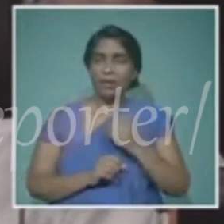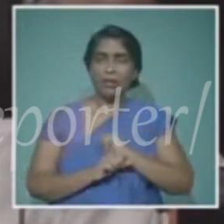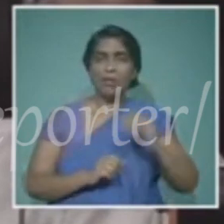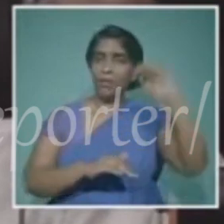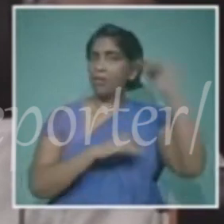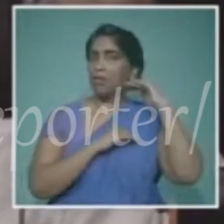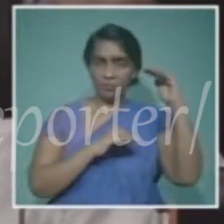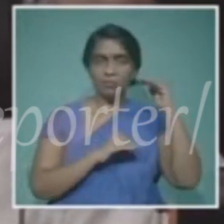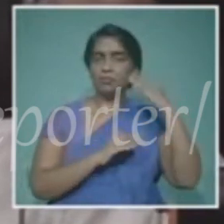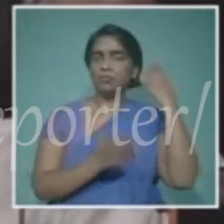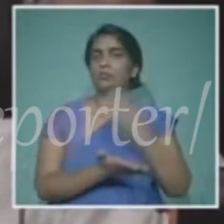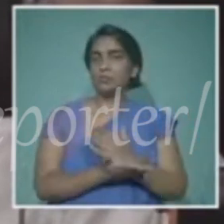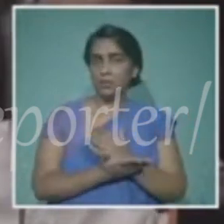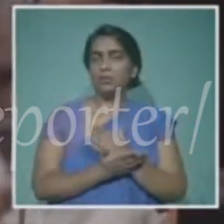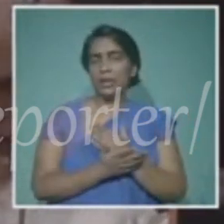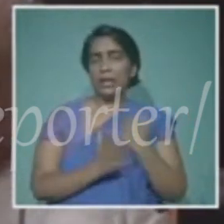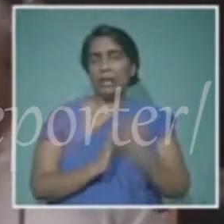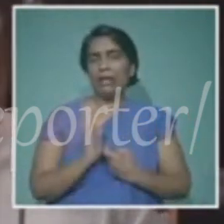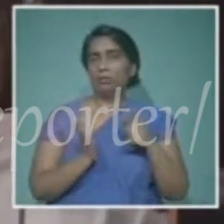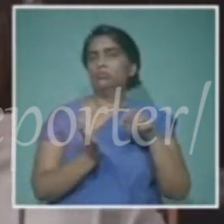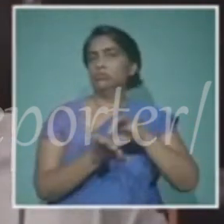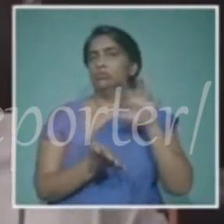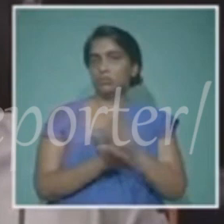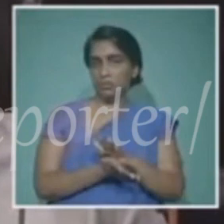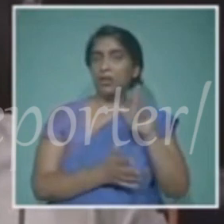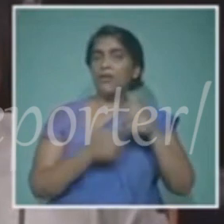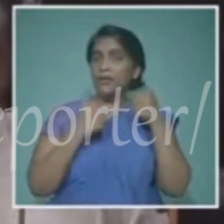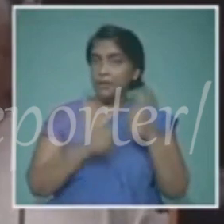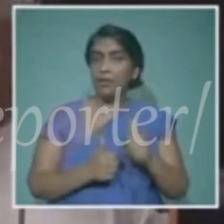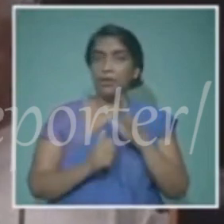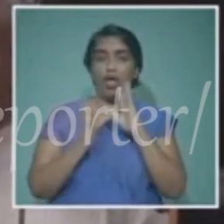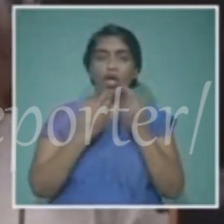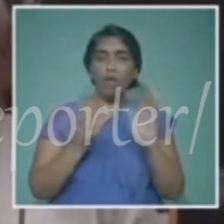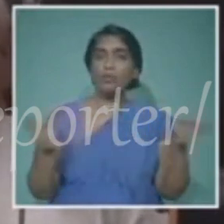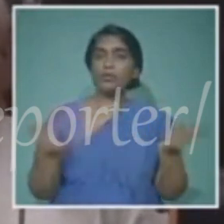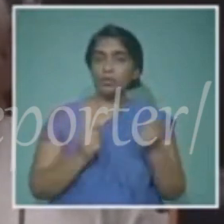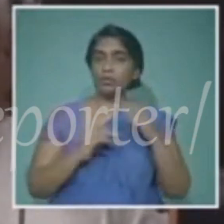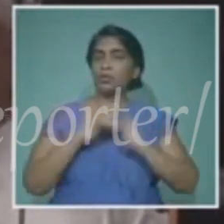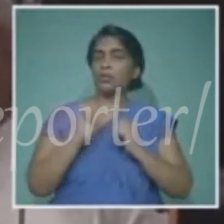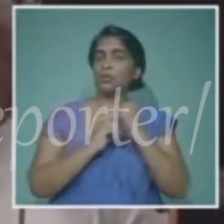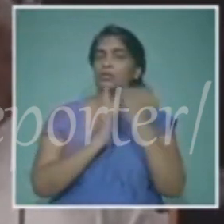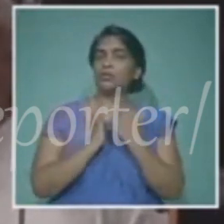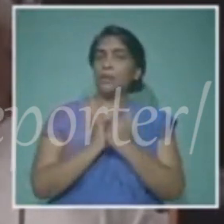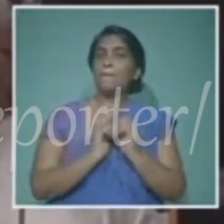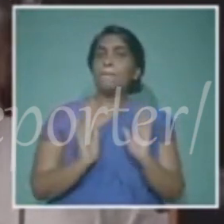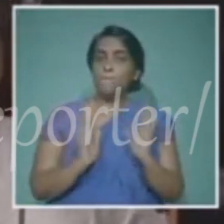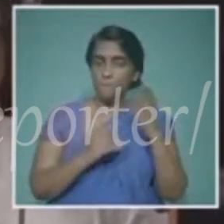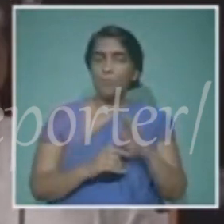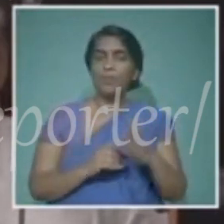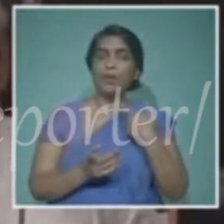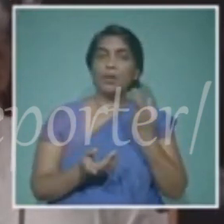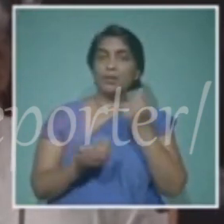ආනයන වළක්වාලන සීමා පැනවීම, වඩා යහපත් විවෘත වෙළඳපොළ ක්‍රමවේදයක් ක්‍රියාත්මක කිරීම,